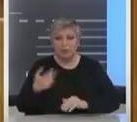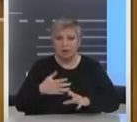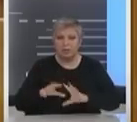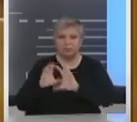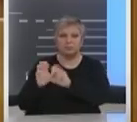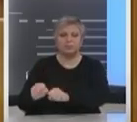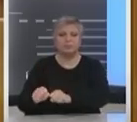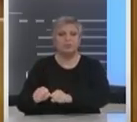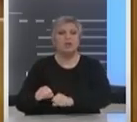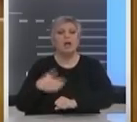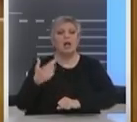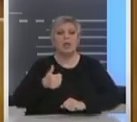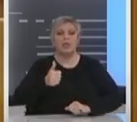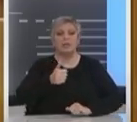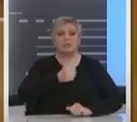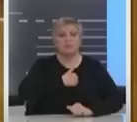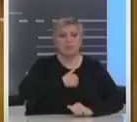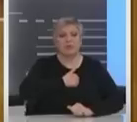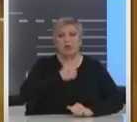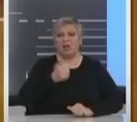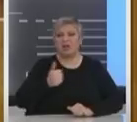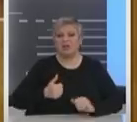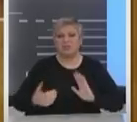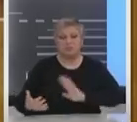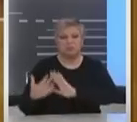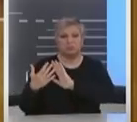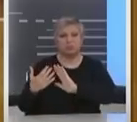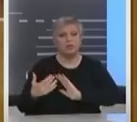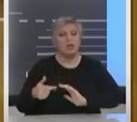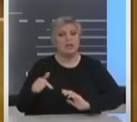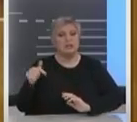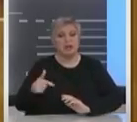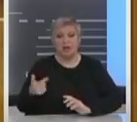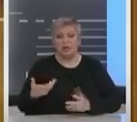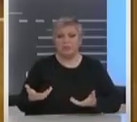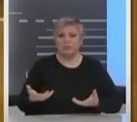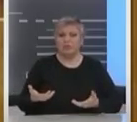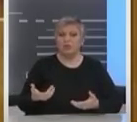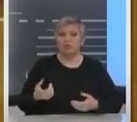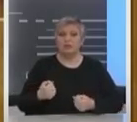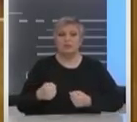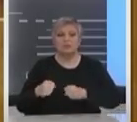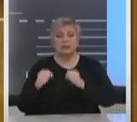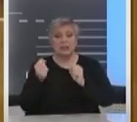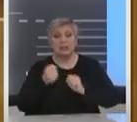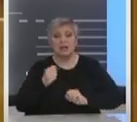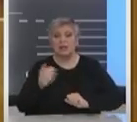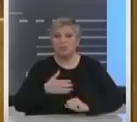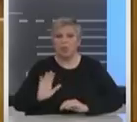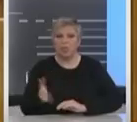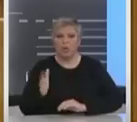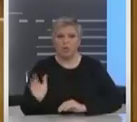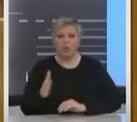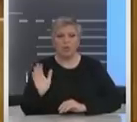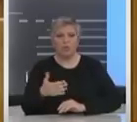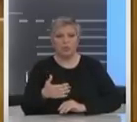οι εργοδότες θα μπορούν να κάνουν lockout, οι εργαζόμενοι δεν θα μπορούν να προκηρύξουν απεργίες και οι συνδικαλιστές θα απολύονται με συνοπτικές